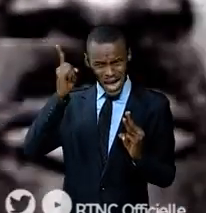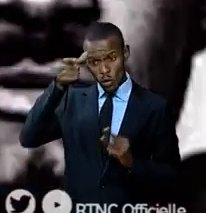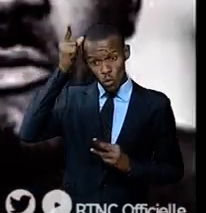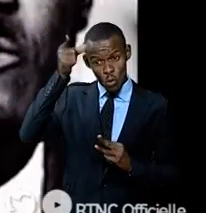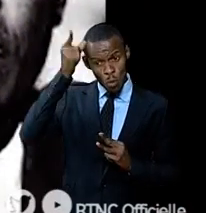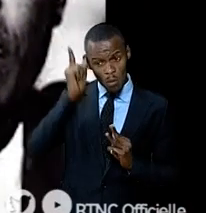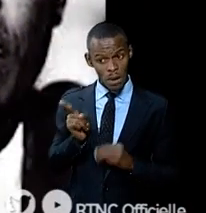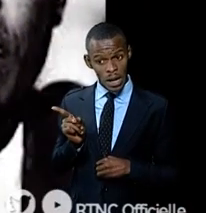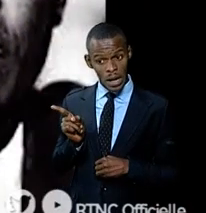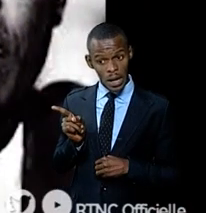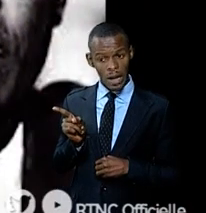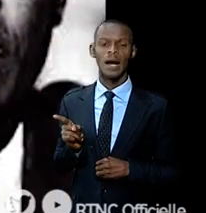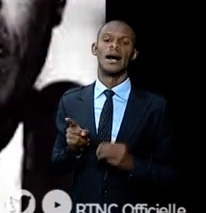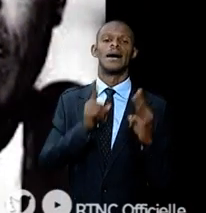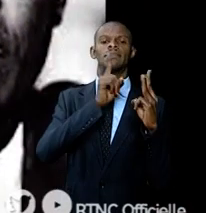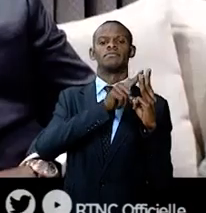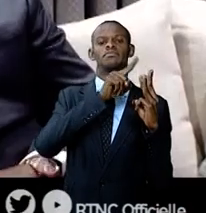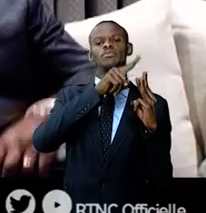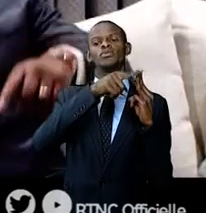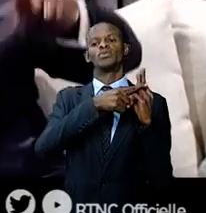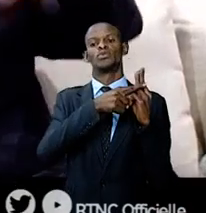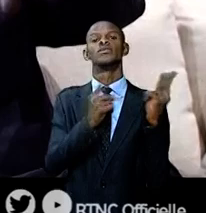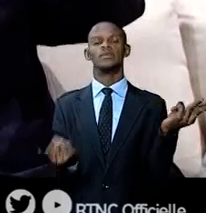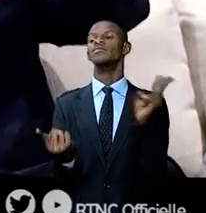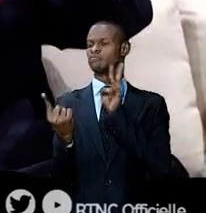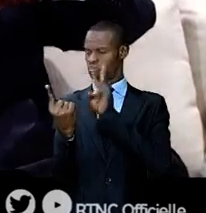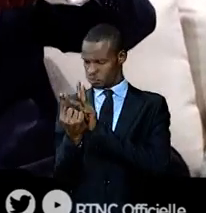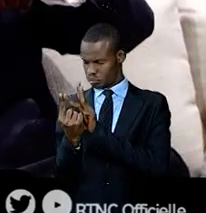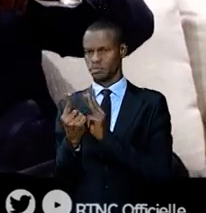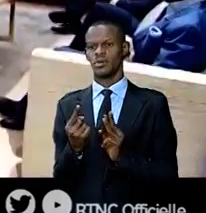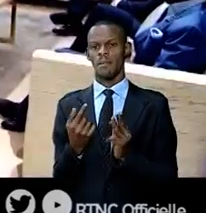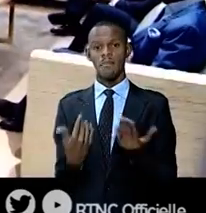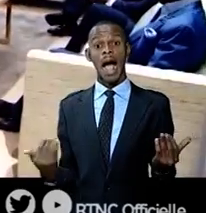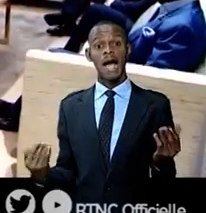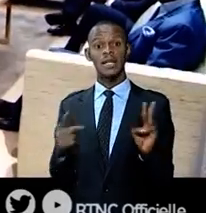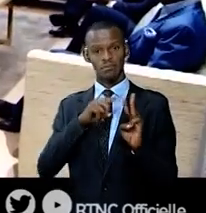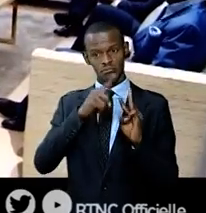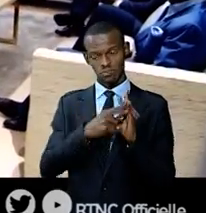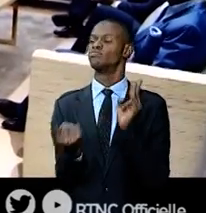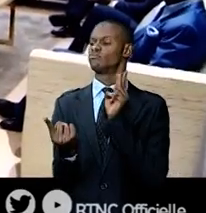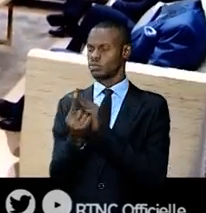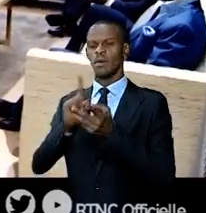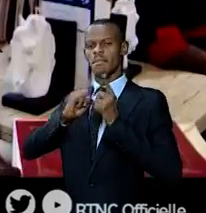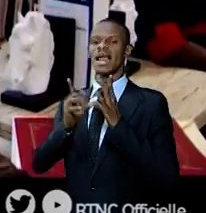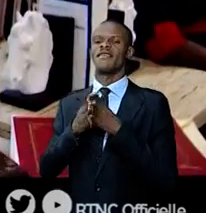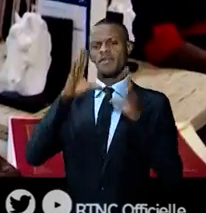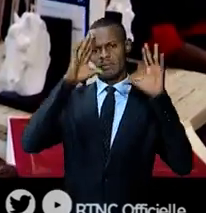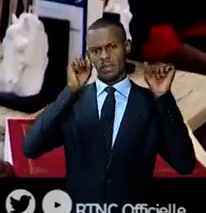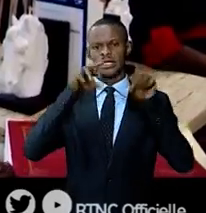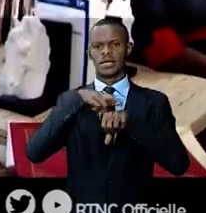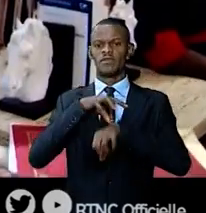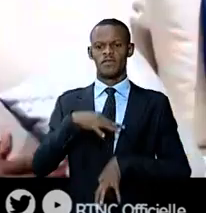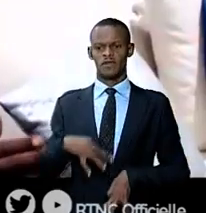Lumumba, étaient réunis en début de semaine autour du président de la République Félix-Antoine Tshisekedi Tshilombo à la Cité de